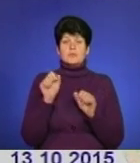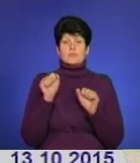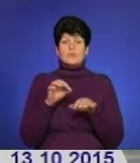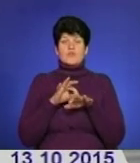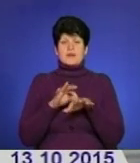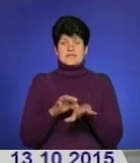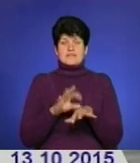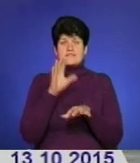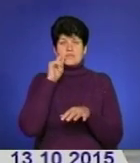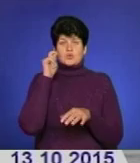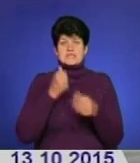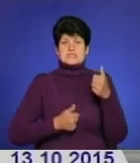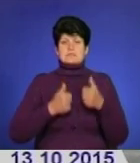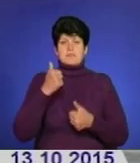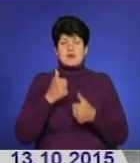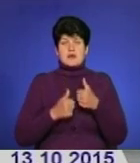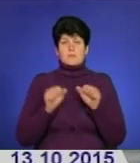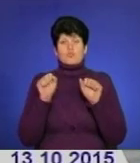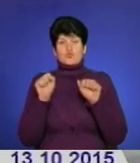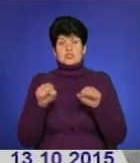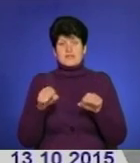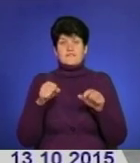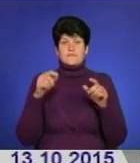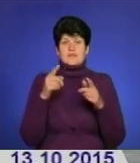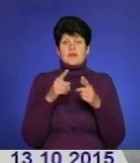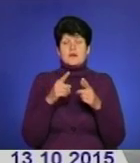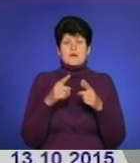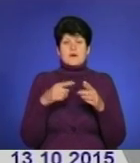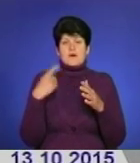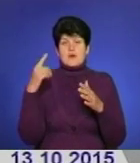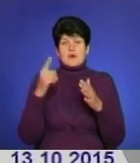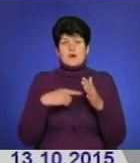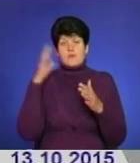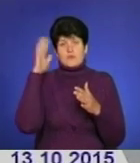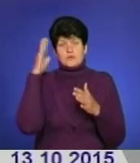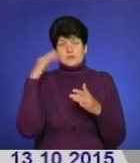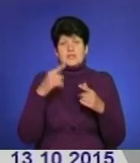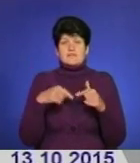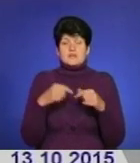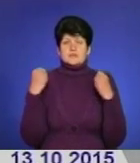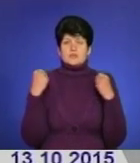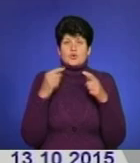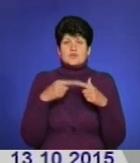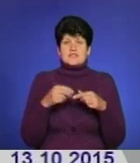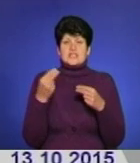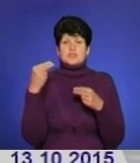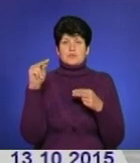провести всеукраїнські змагання з можливих водних видів спорту та організувати чемпіонати